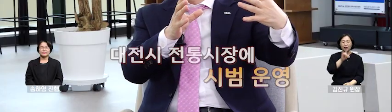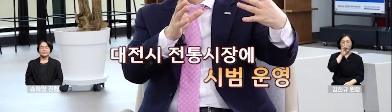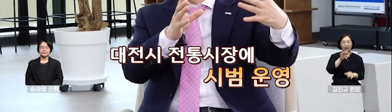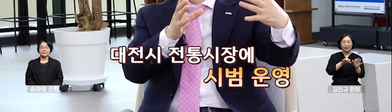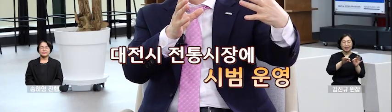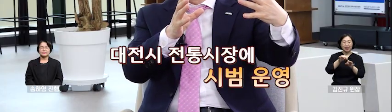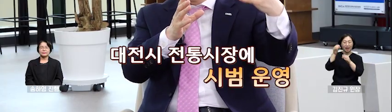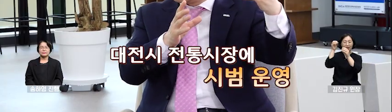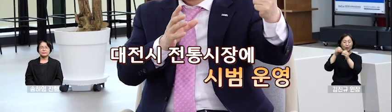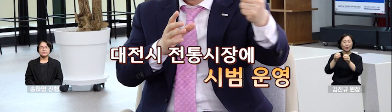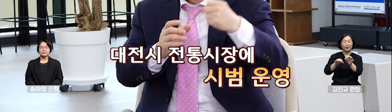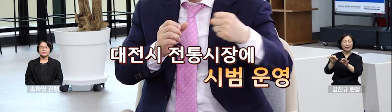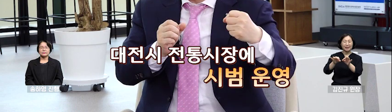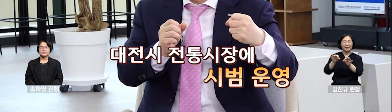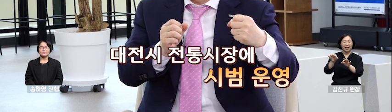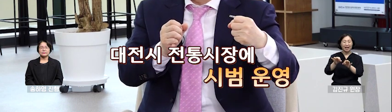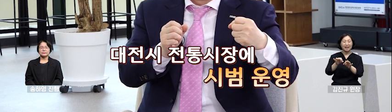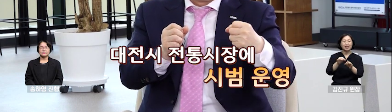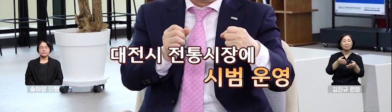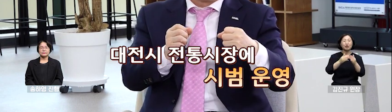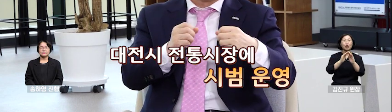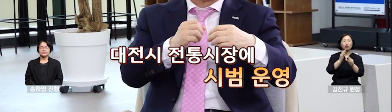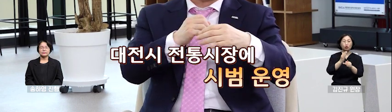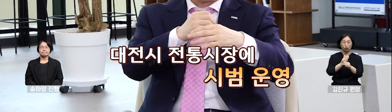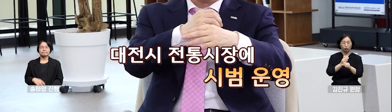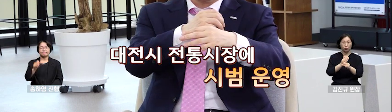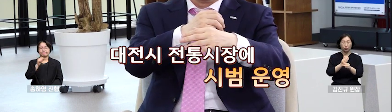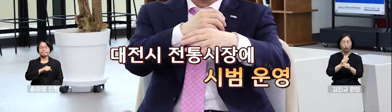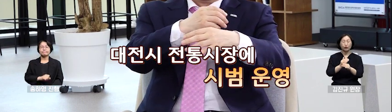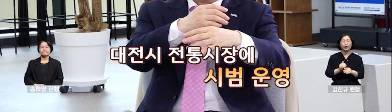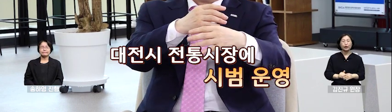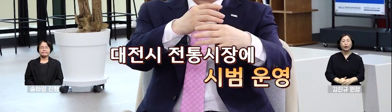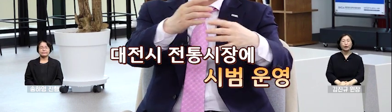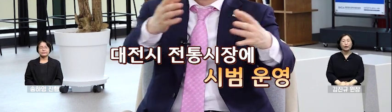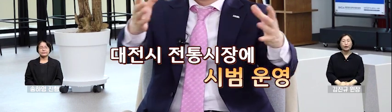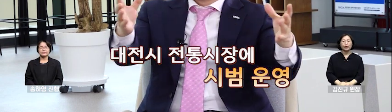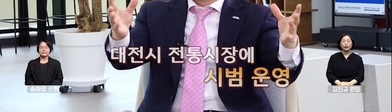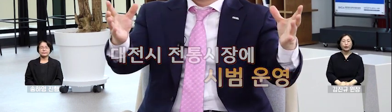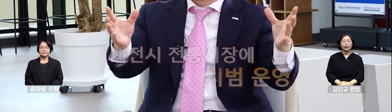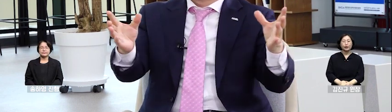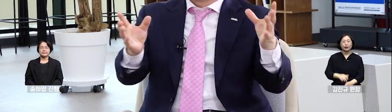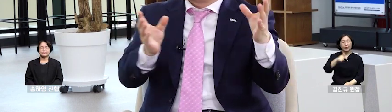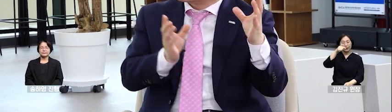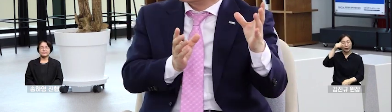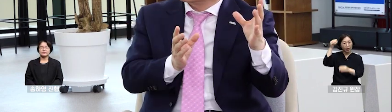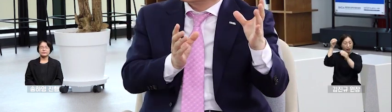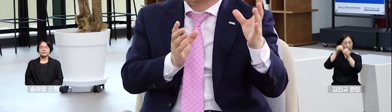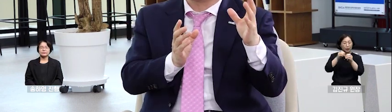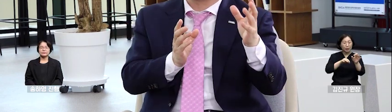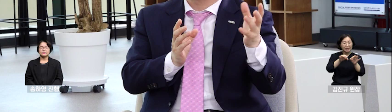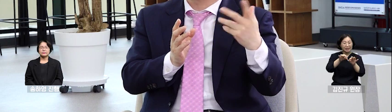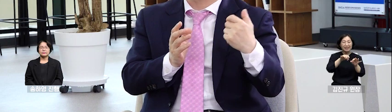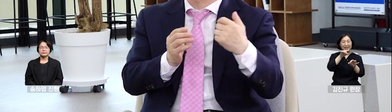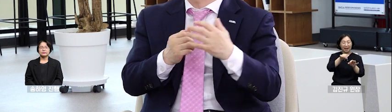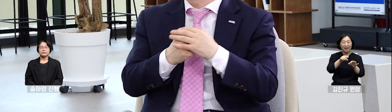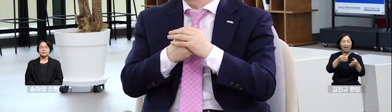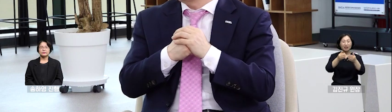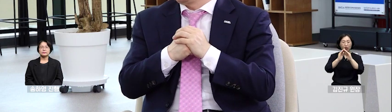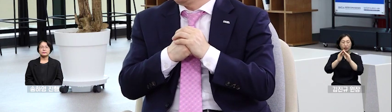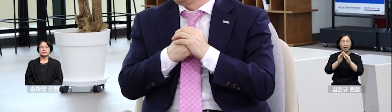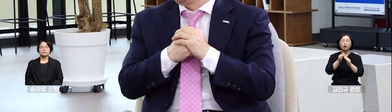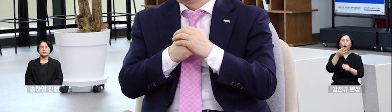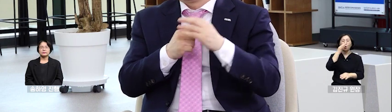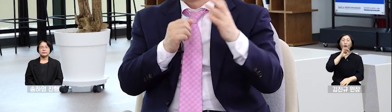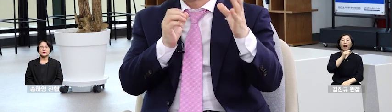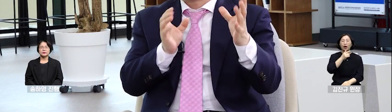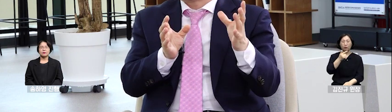전통시장에 지금 이 센서를 설치를 하고 있구요 아 테마 아 전통시장에 에서 이미 설치를 해서 상당부분 효과를 이미 보고